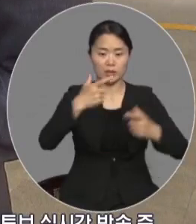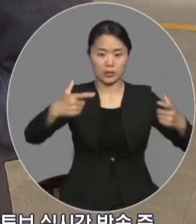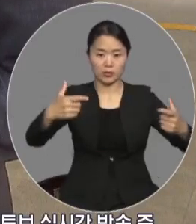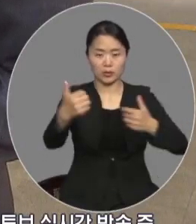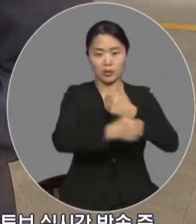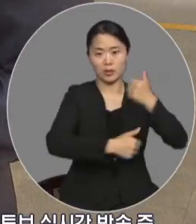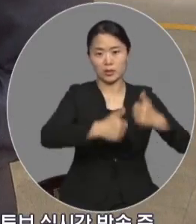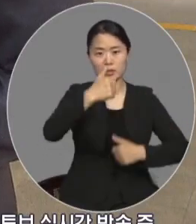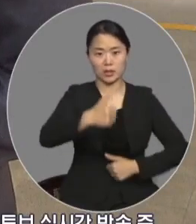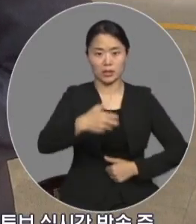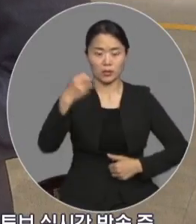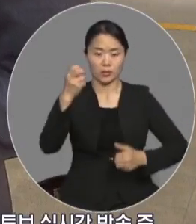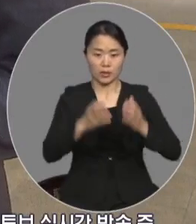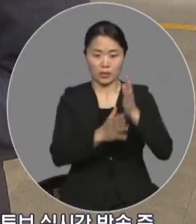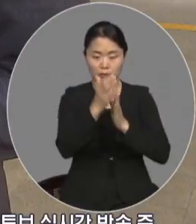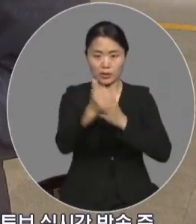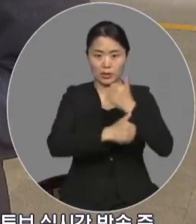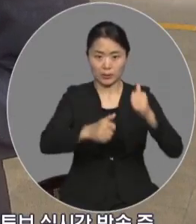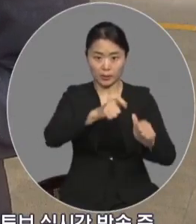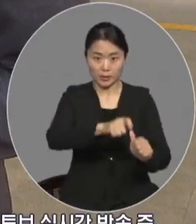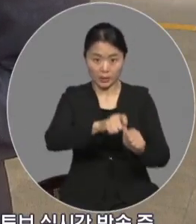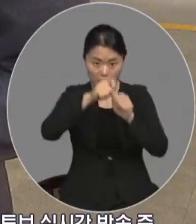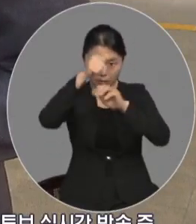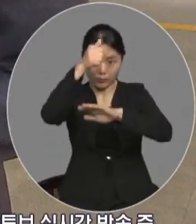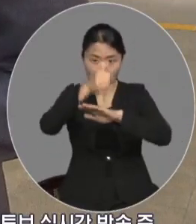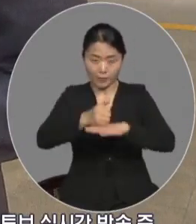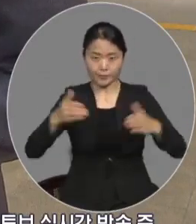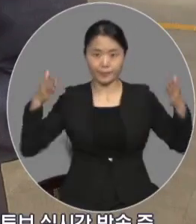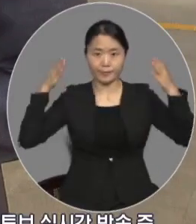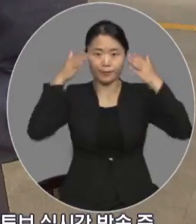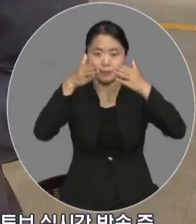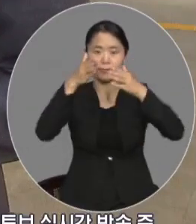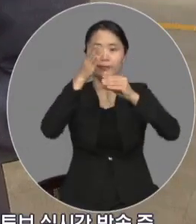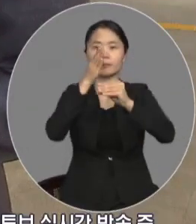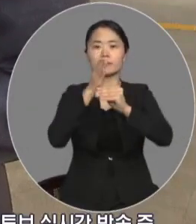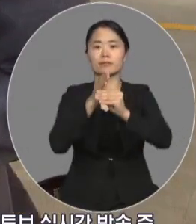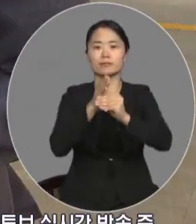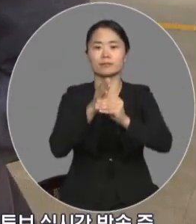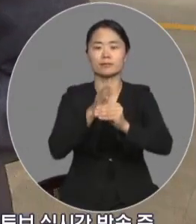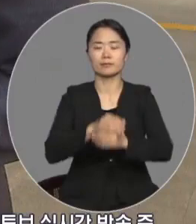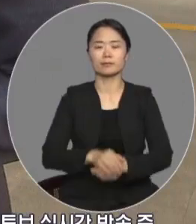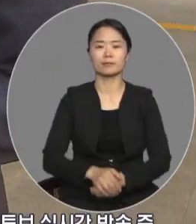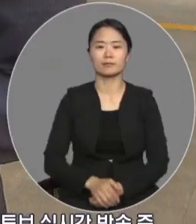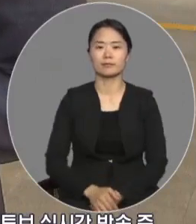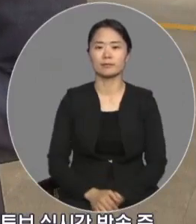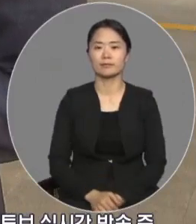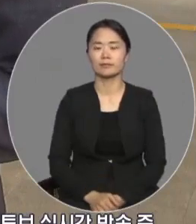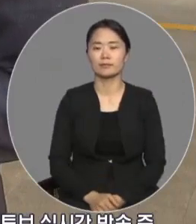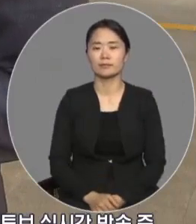지역위원장과 시당위원장 선출 결과에 촉각을 곤두세우고 있습니다. UBC 뉴스 김용환입니다.